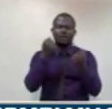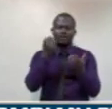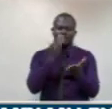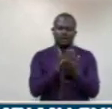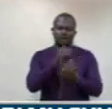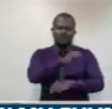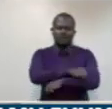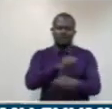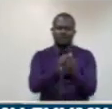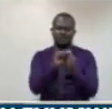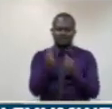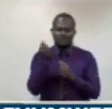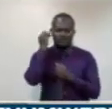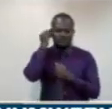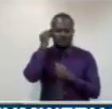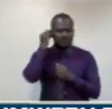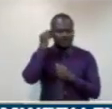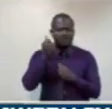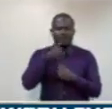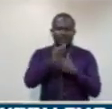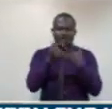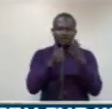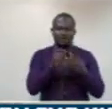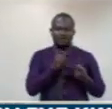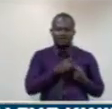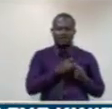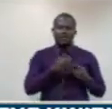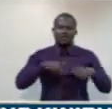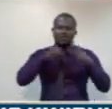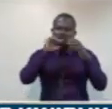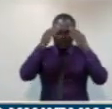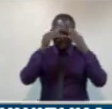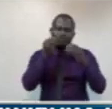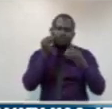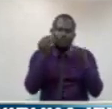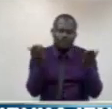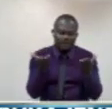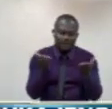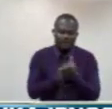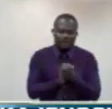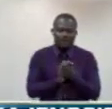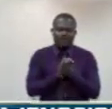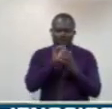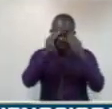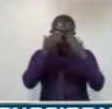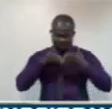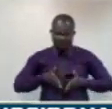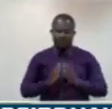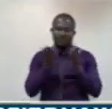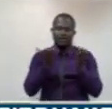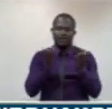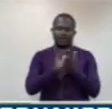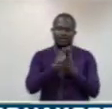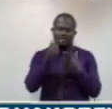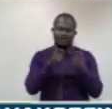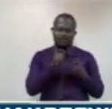amashuri n'ibindi nicyo kintu cyambabazaga mu buzima kubaho ntazi iwacu cyangwa aho mvuka ndetse naho nkomoka icyo